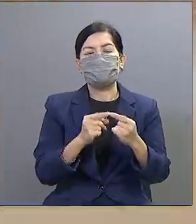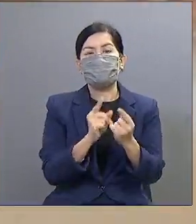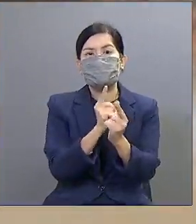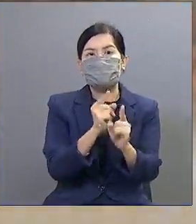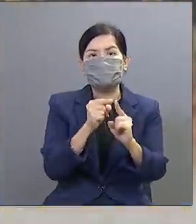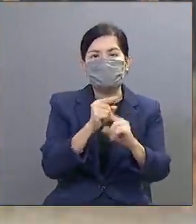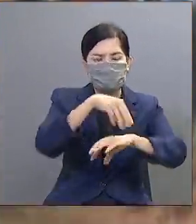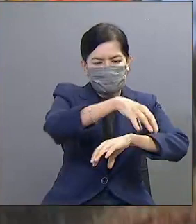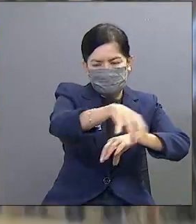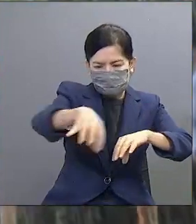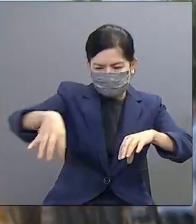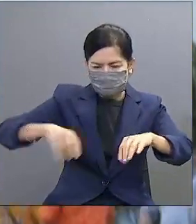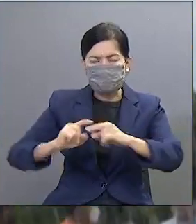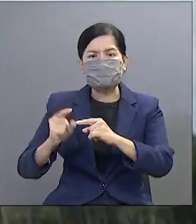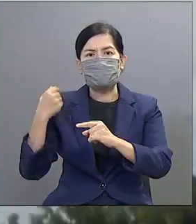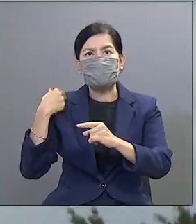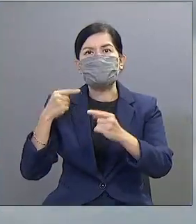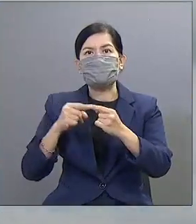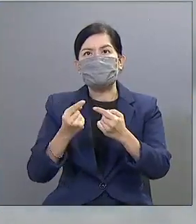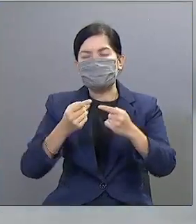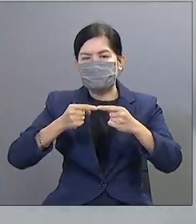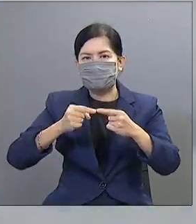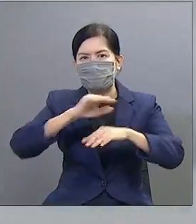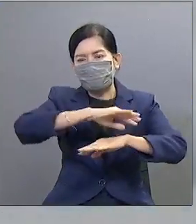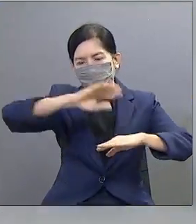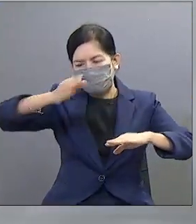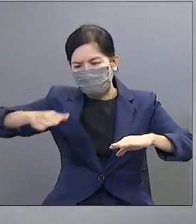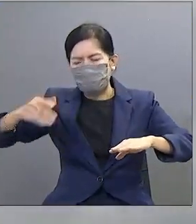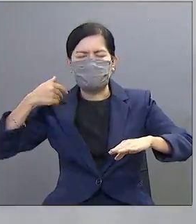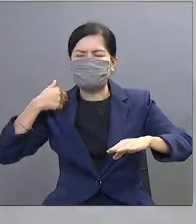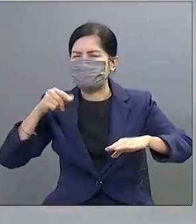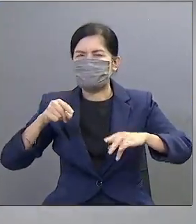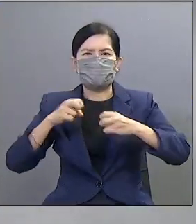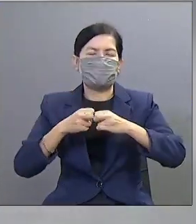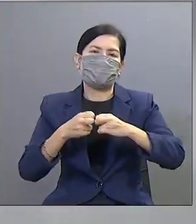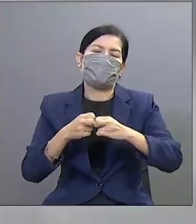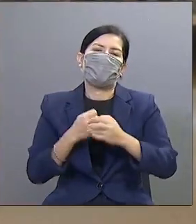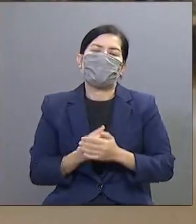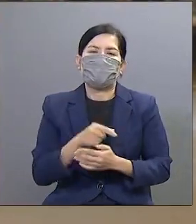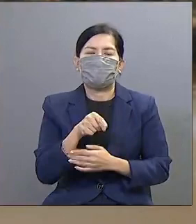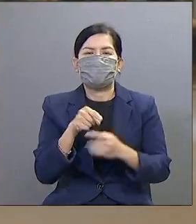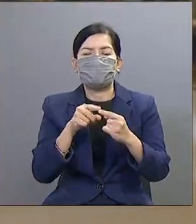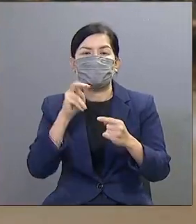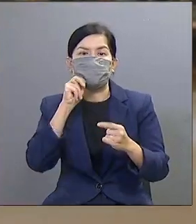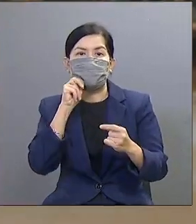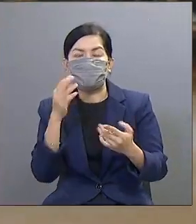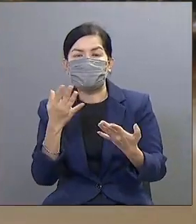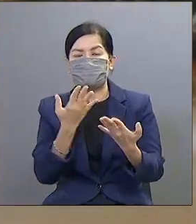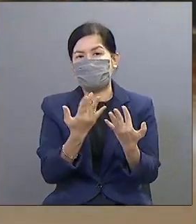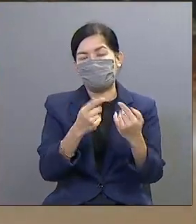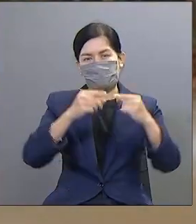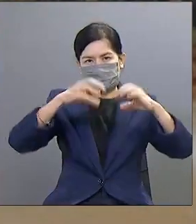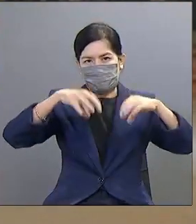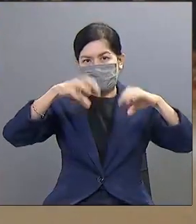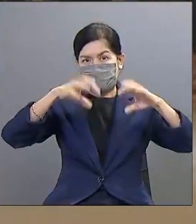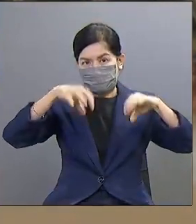ต่าง ไม่มีระบบชประทานอยู่แล้วใช้น้ำผลยเดียว เมอผลมาตกประชาชมตซ้อน้ำใละขาสูงวันนี้หลายขาวนะครั